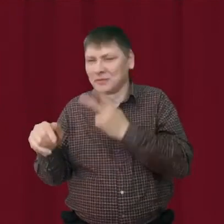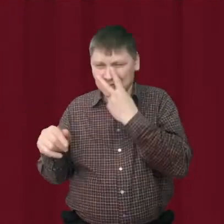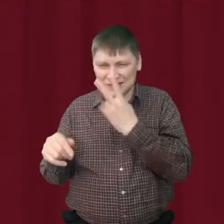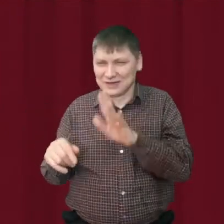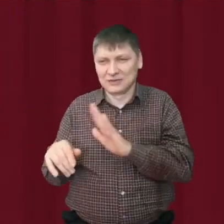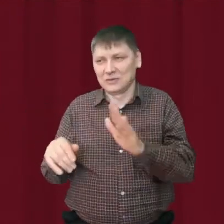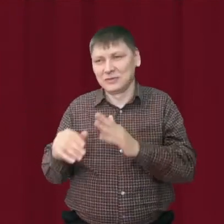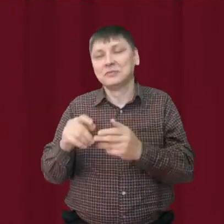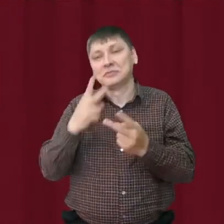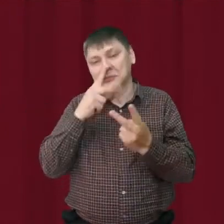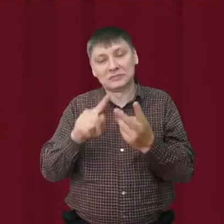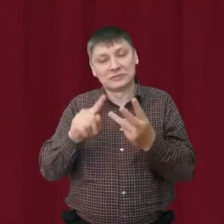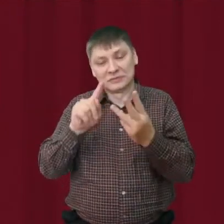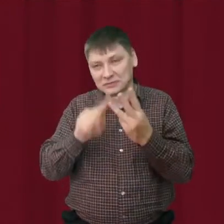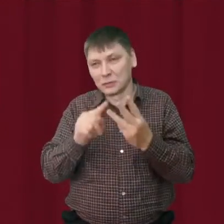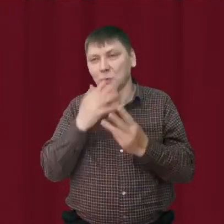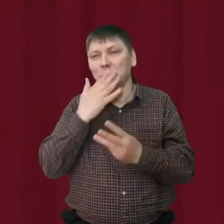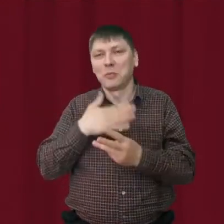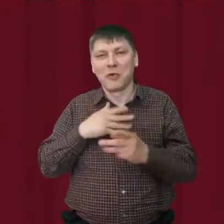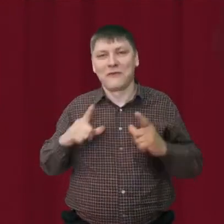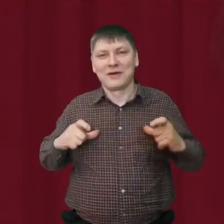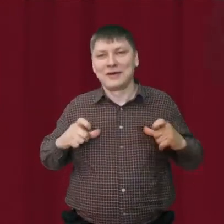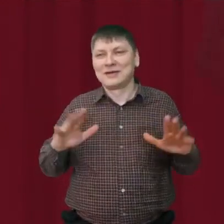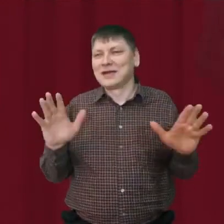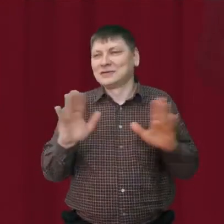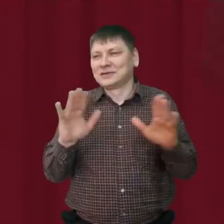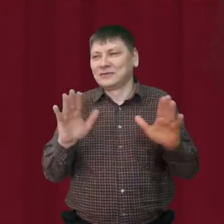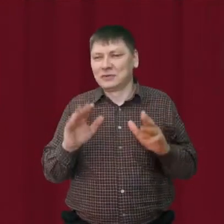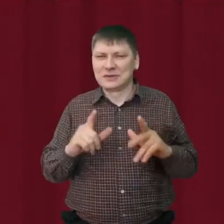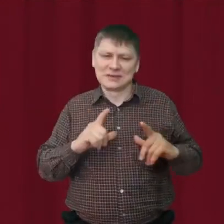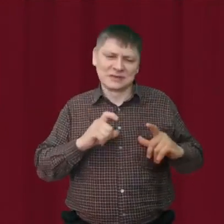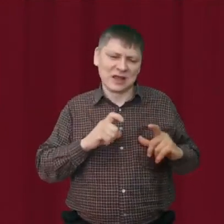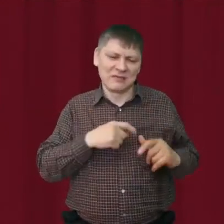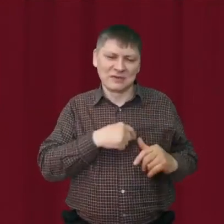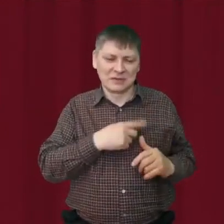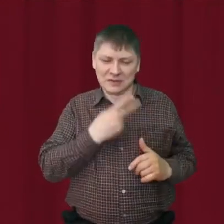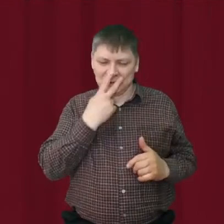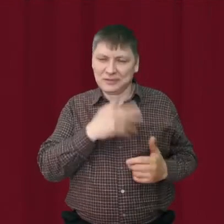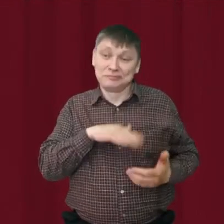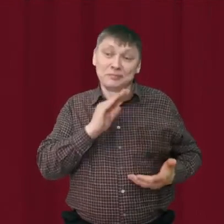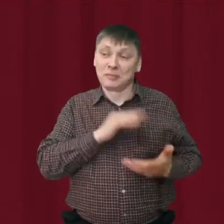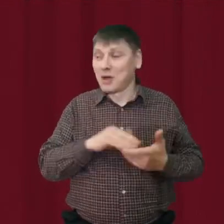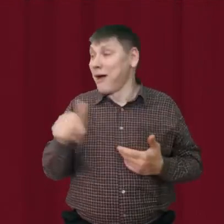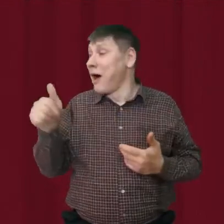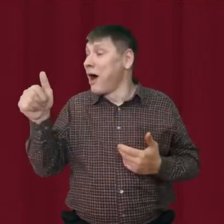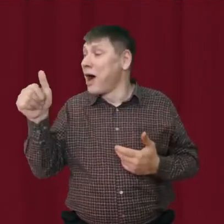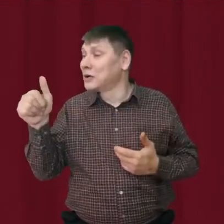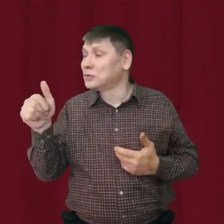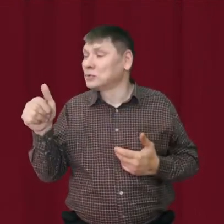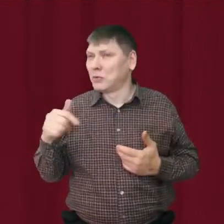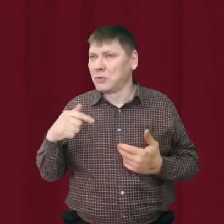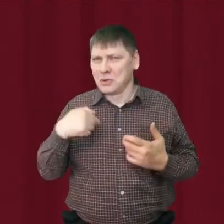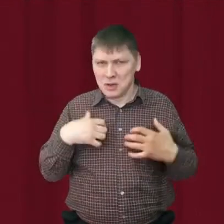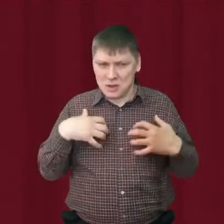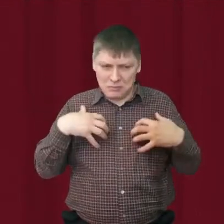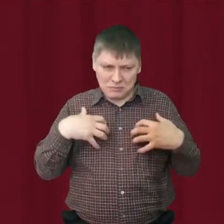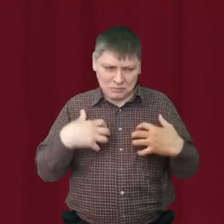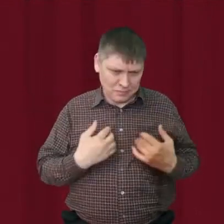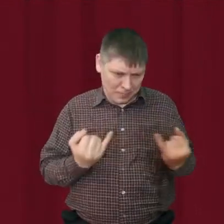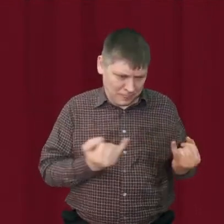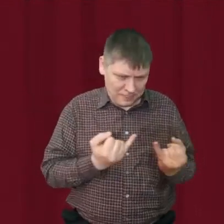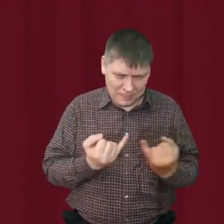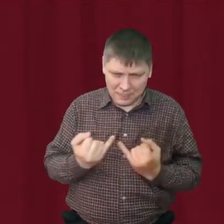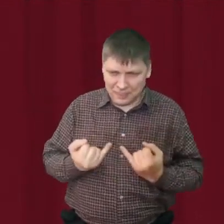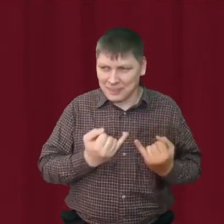Любовь не завидует. Она подавляет в себе зависть и не огорчается, когда другим хорошо, не завидует